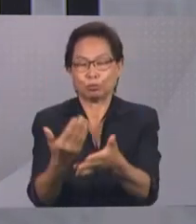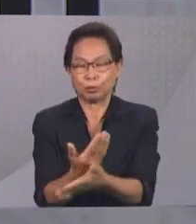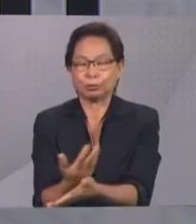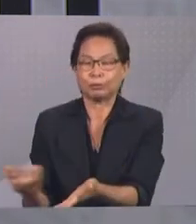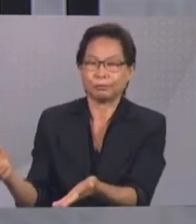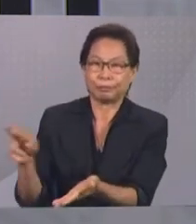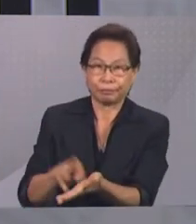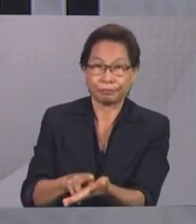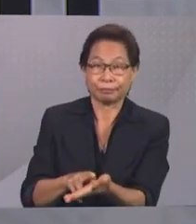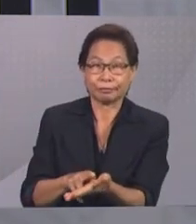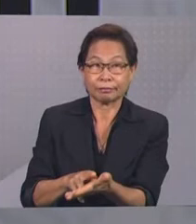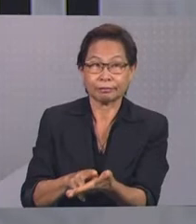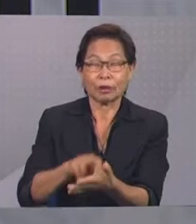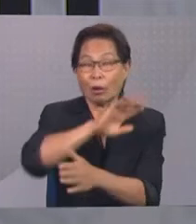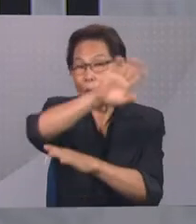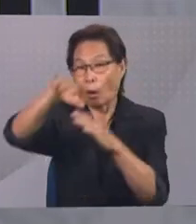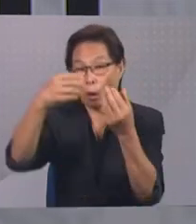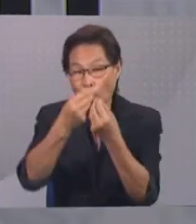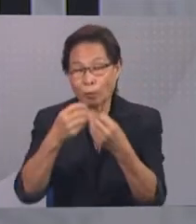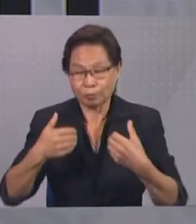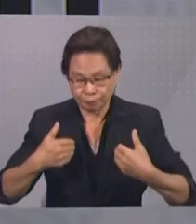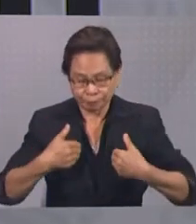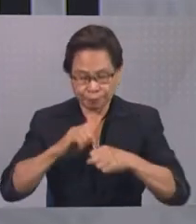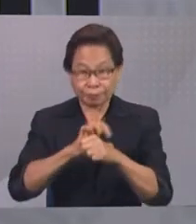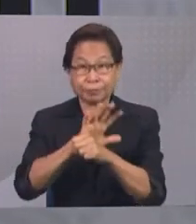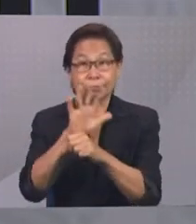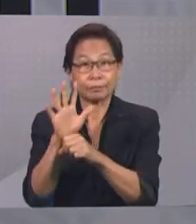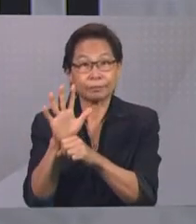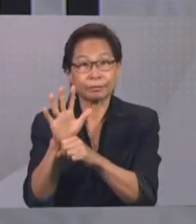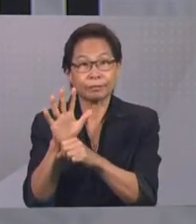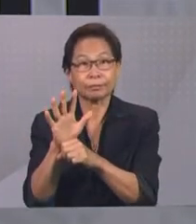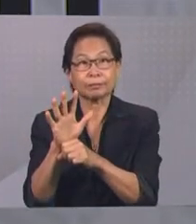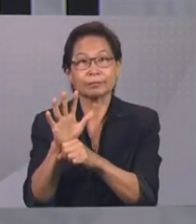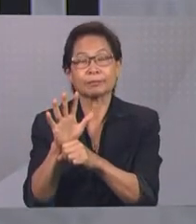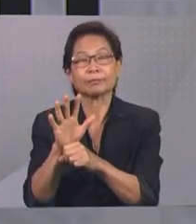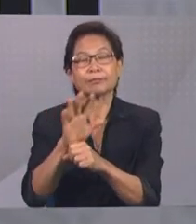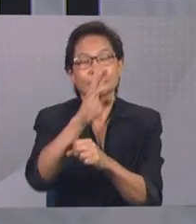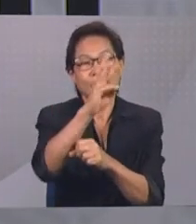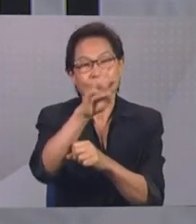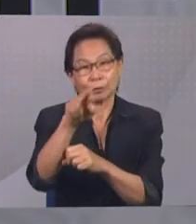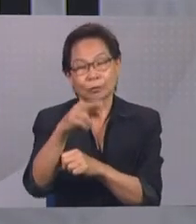dilaporkan. Oleh itu, jumlah kes positif COVID-19 di Malaysia adalah sebanyak